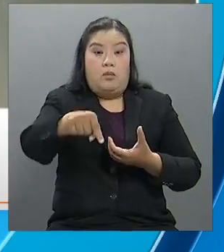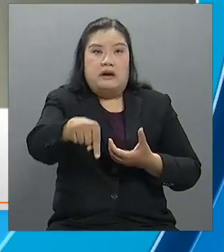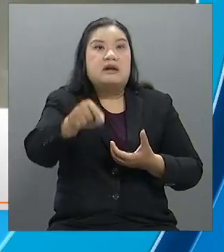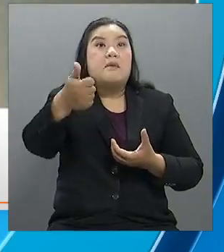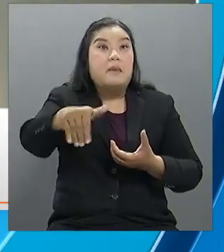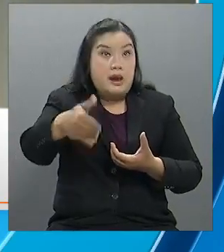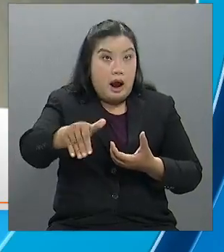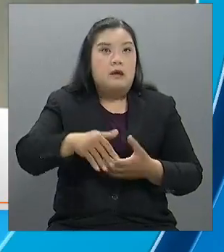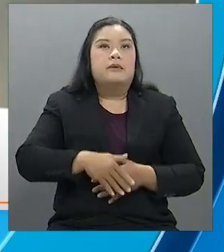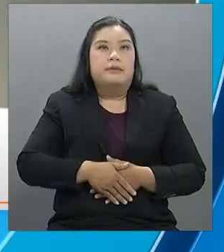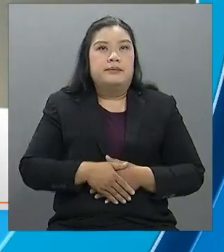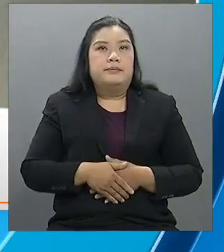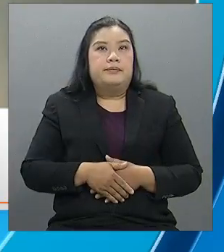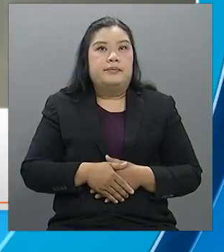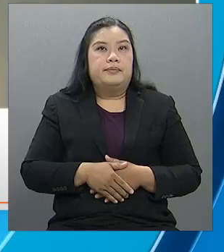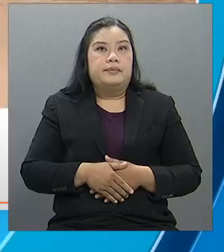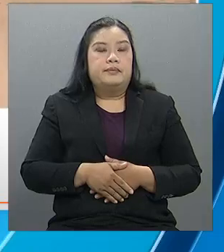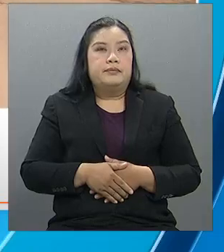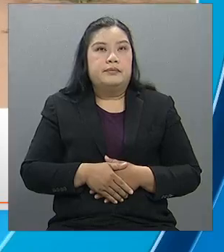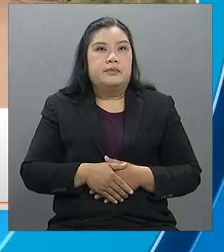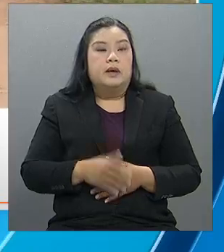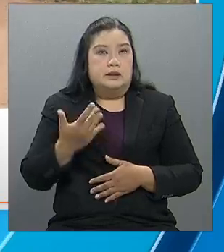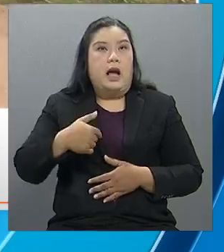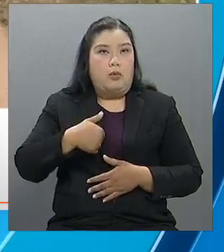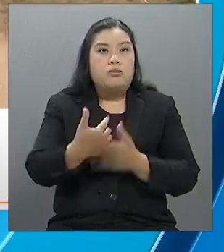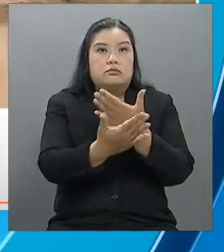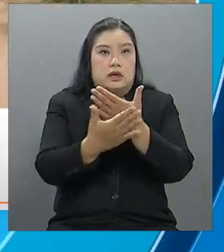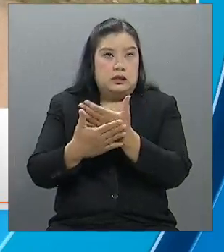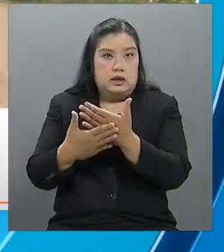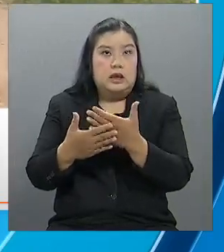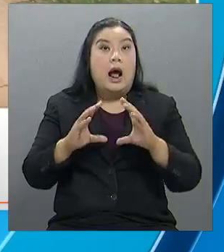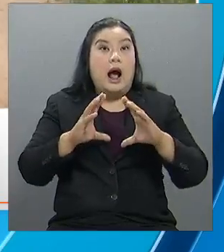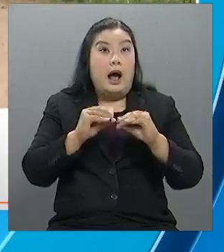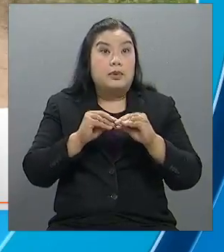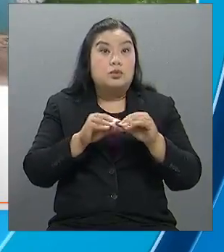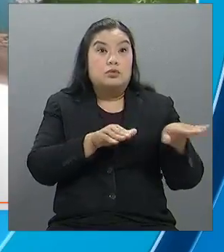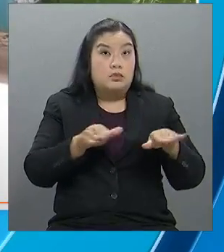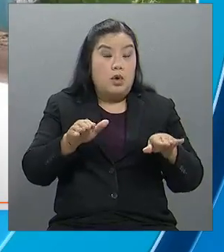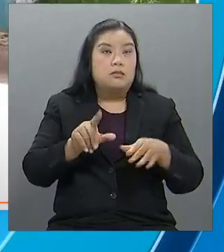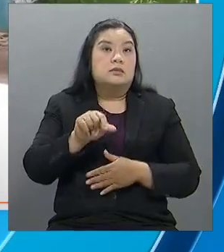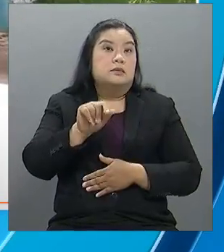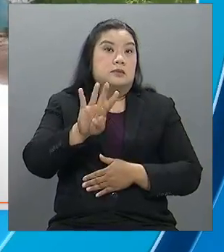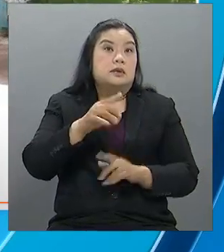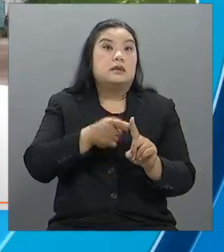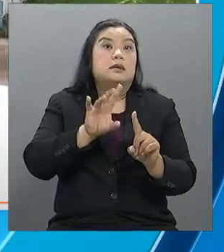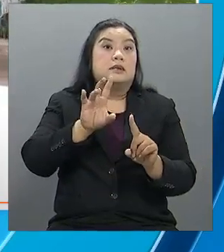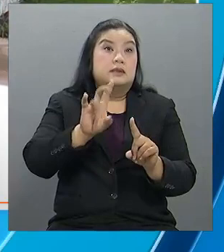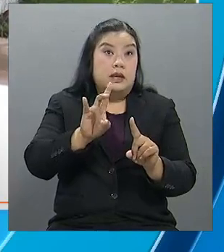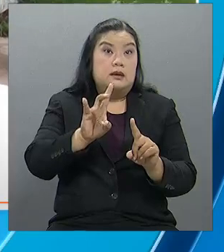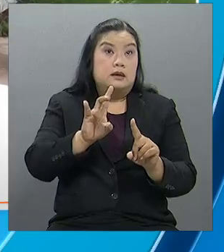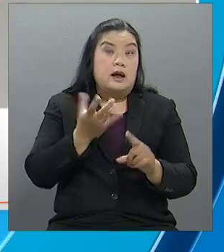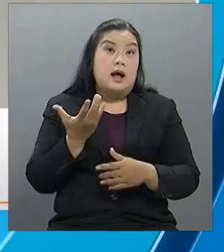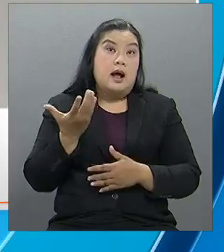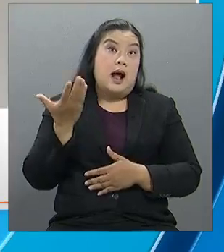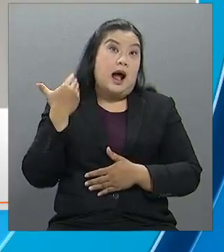อำเภอแล้วก็ได้ประชุมผู้เกี่ยวข้องทุกฝ่ายเมื่อวันที่24กรกฎาคม2563ที่ผ่านมานะครับ